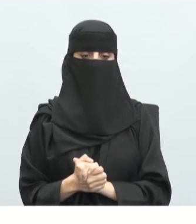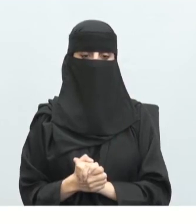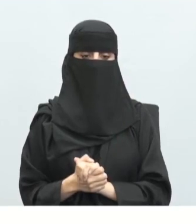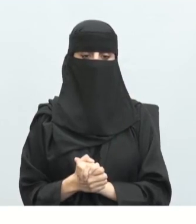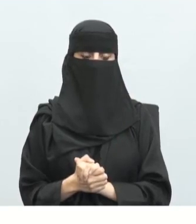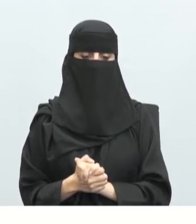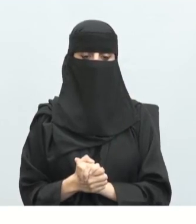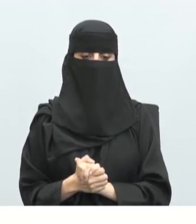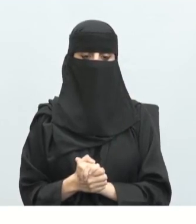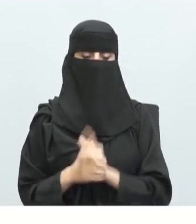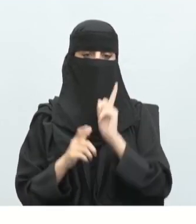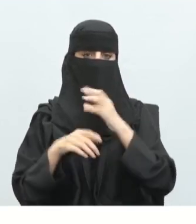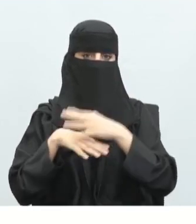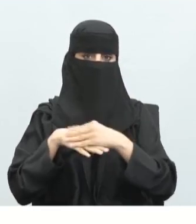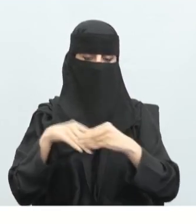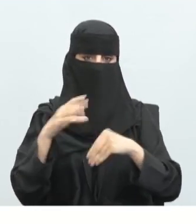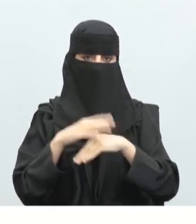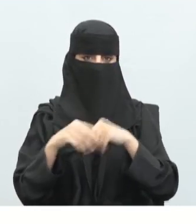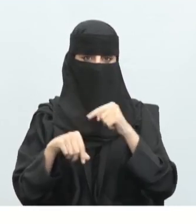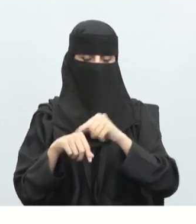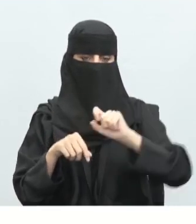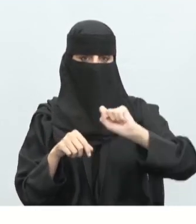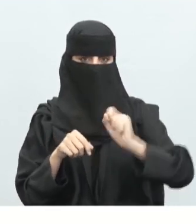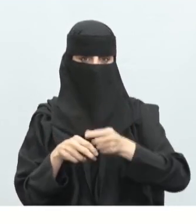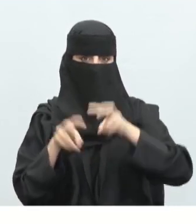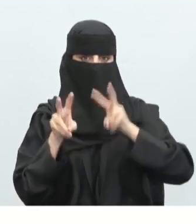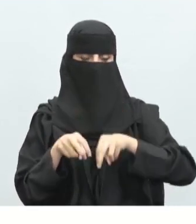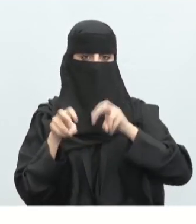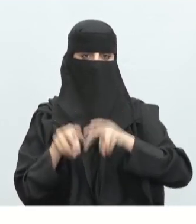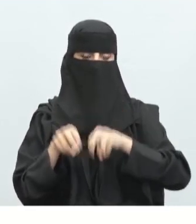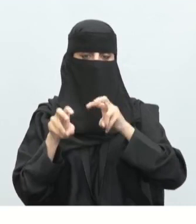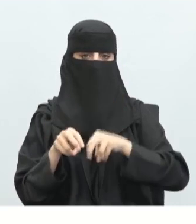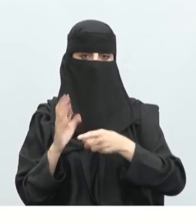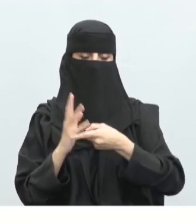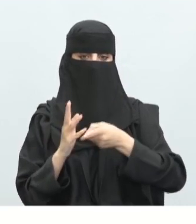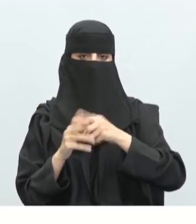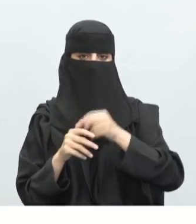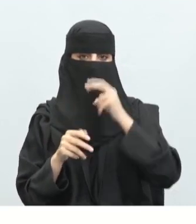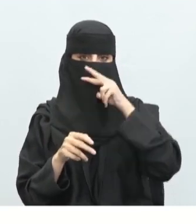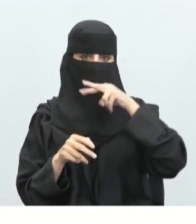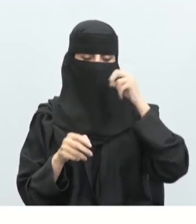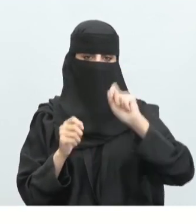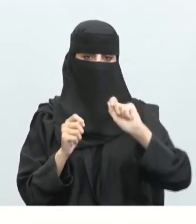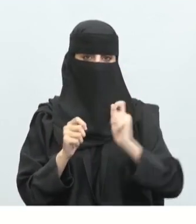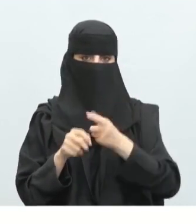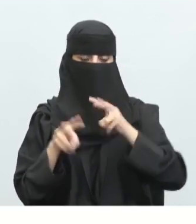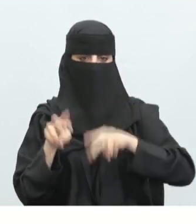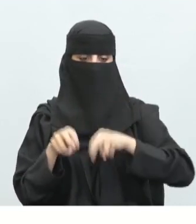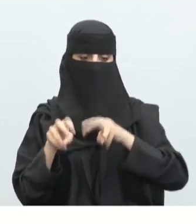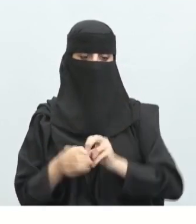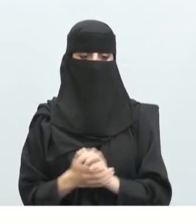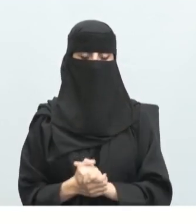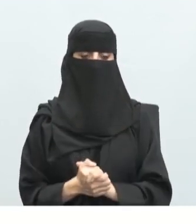واغصان فيما كانت ارجله سريعه تطارد الريح